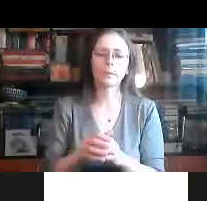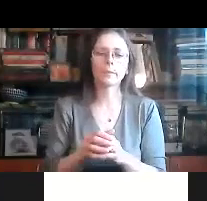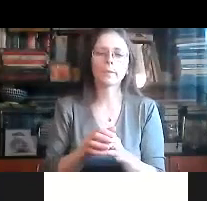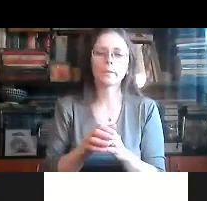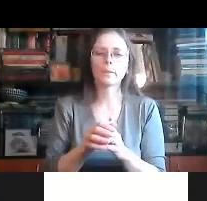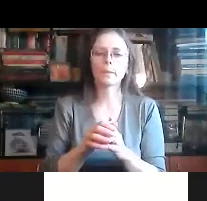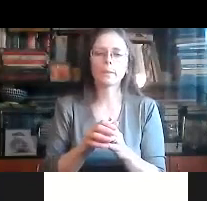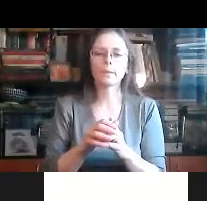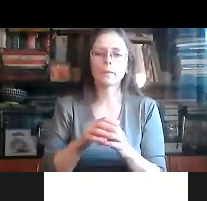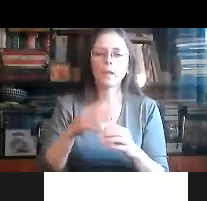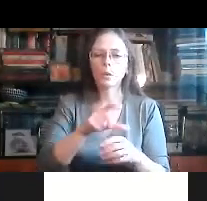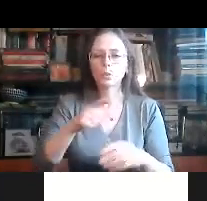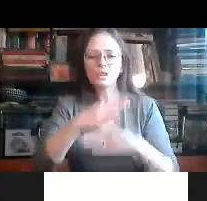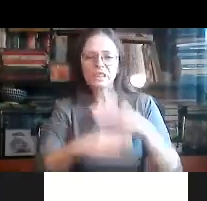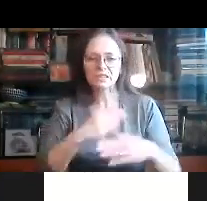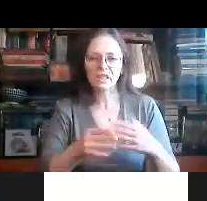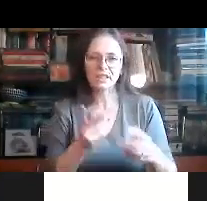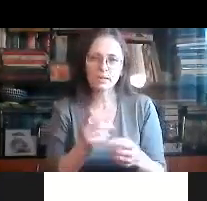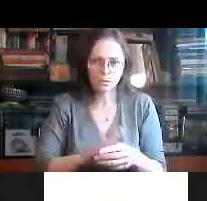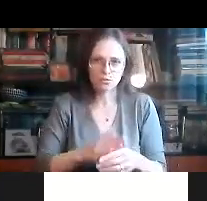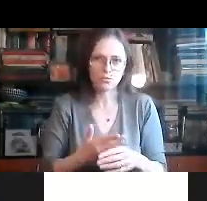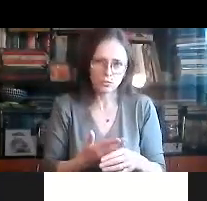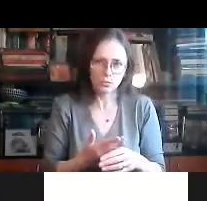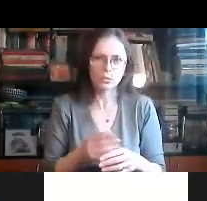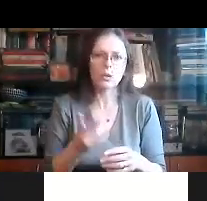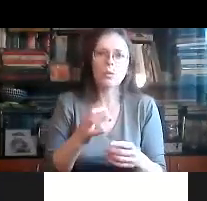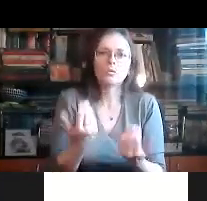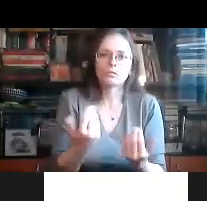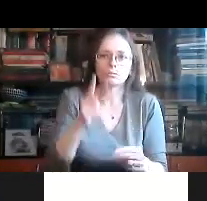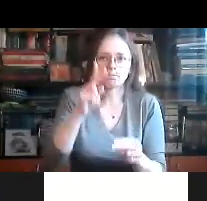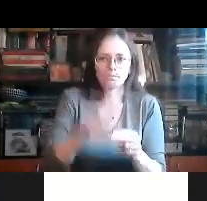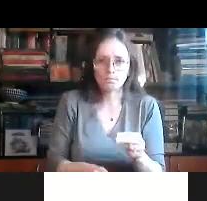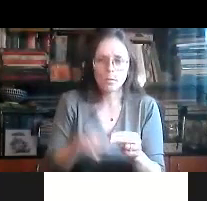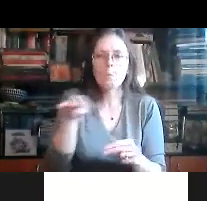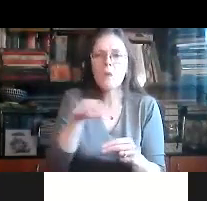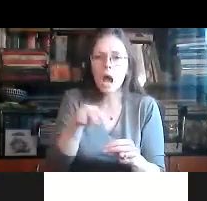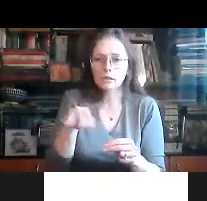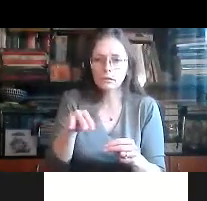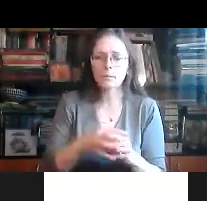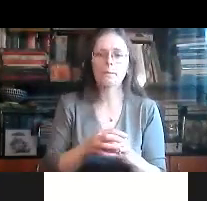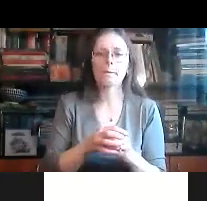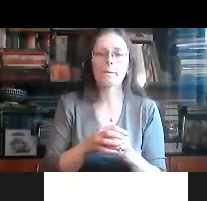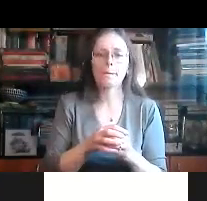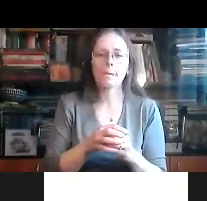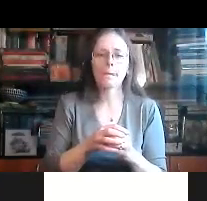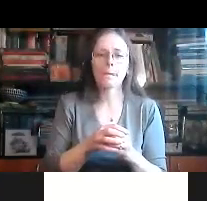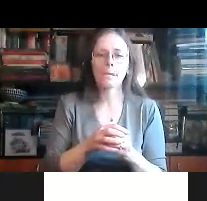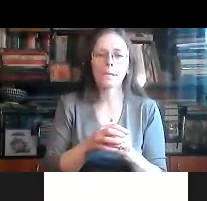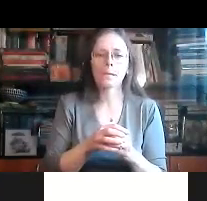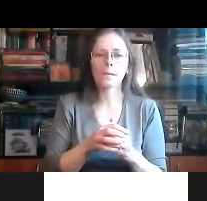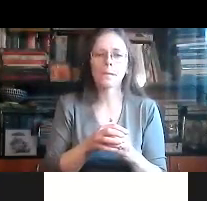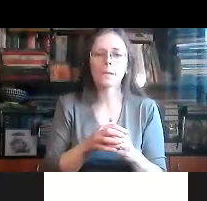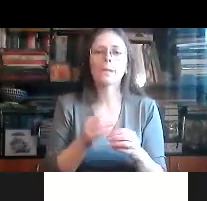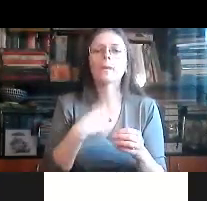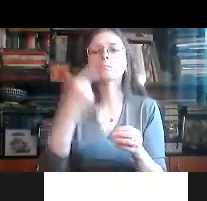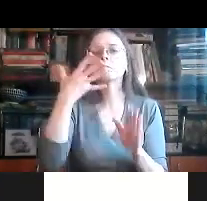работа, конечно же, прекратилась еще в марте, и тоже, я как поняла, ни о каком онлайне речи не идет, потому что там